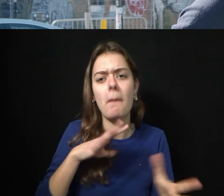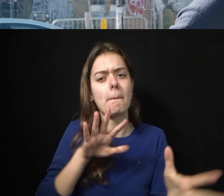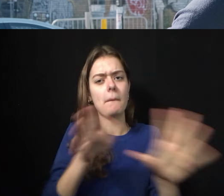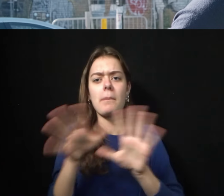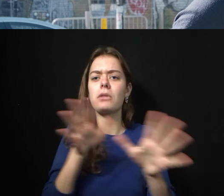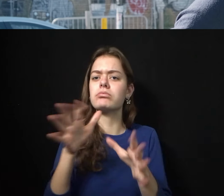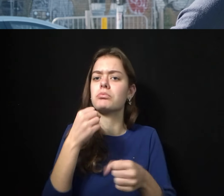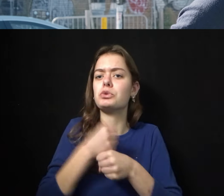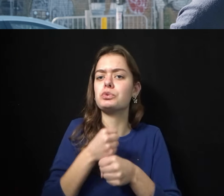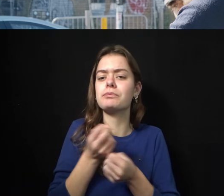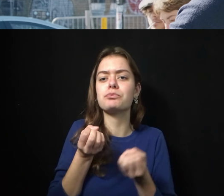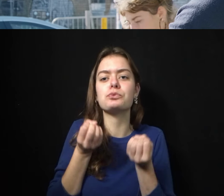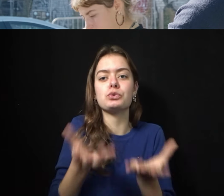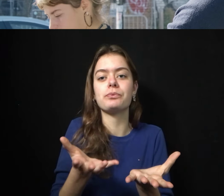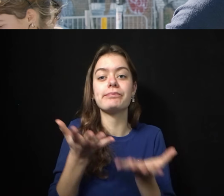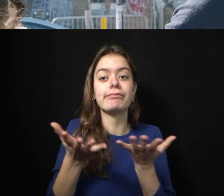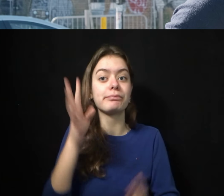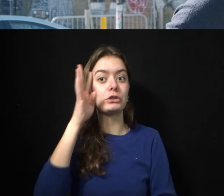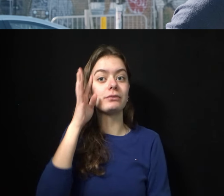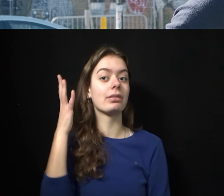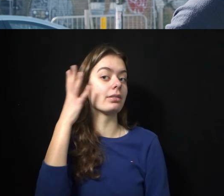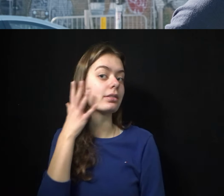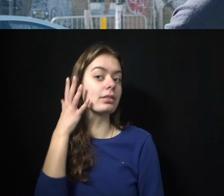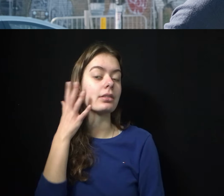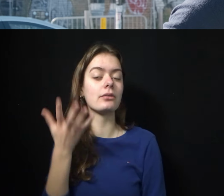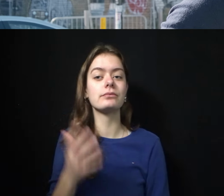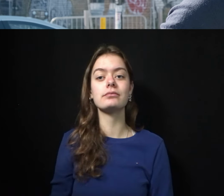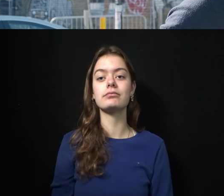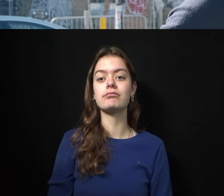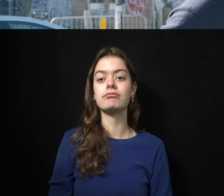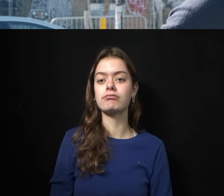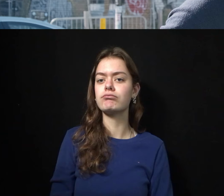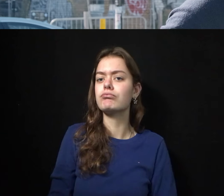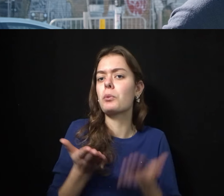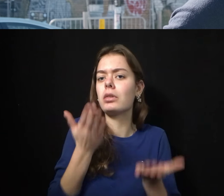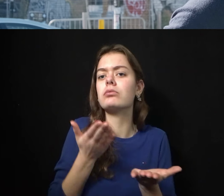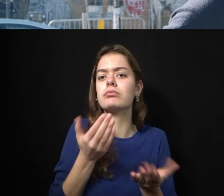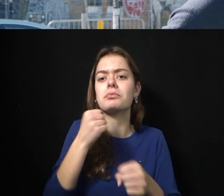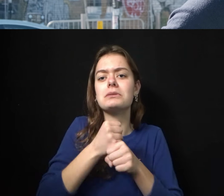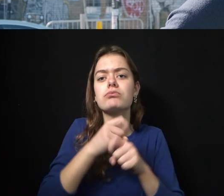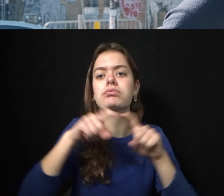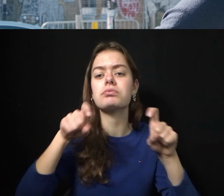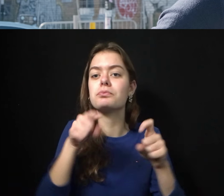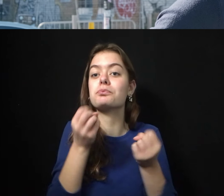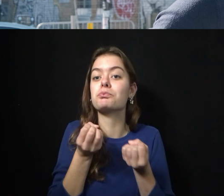Peut-être pas n'importe quel métier, mais pas mal tous les métiers qui ne nécessitent pas, j'imagine,